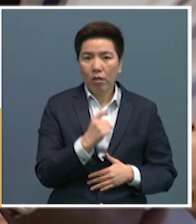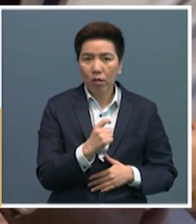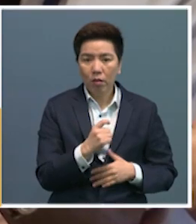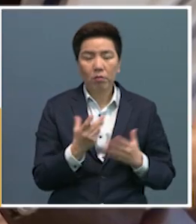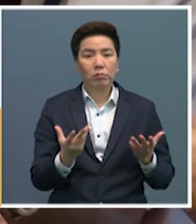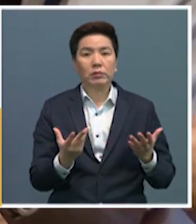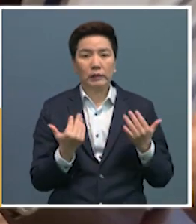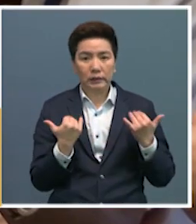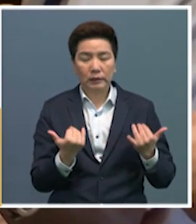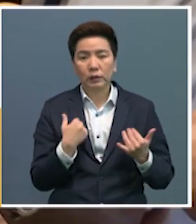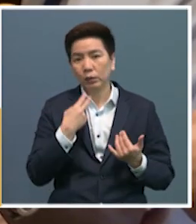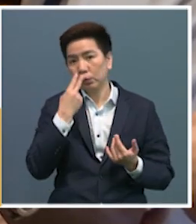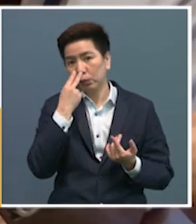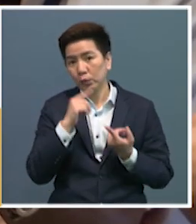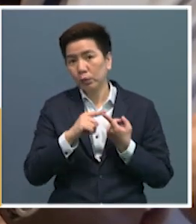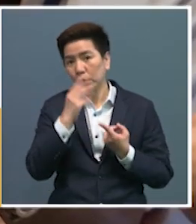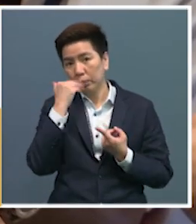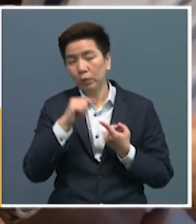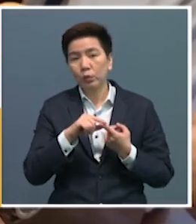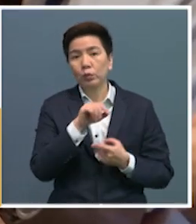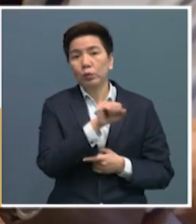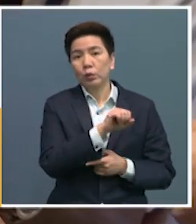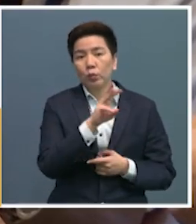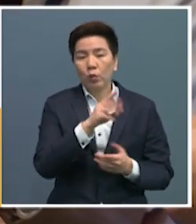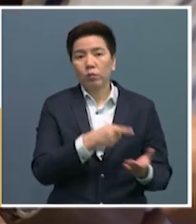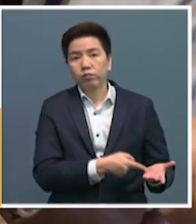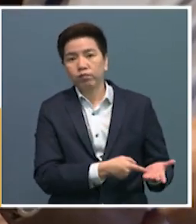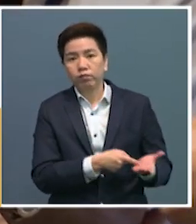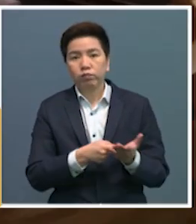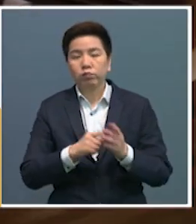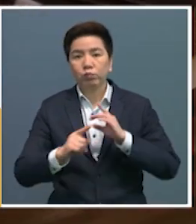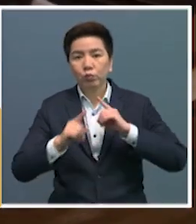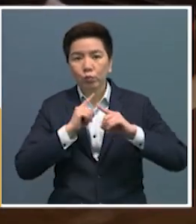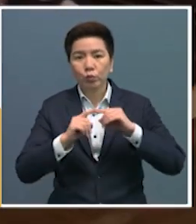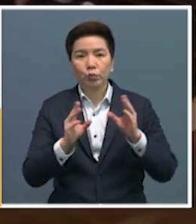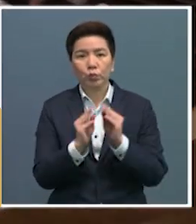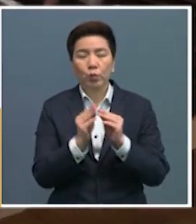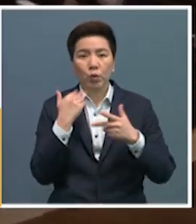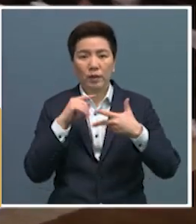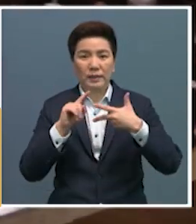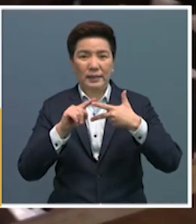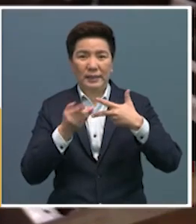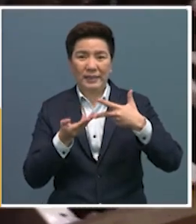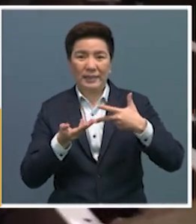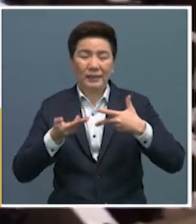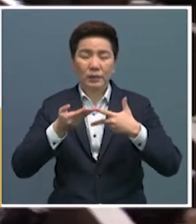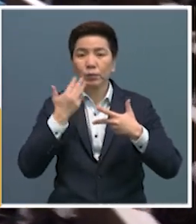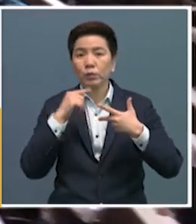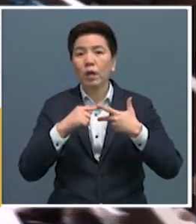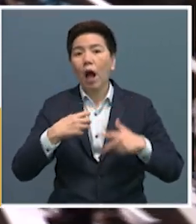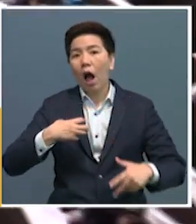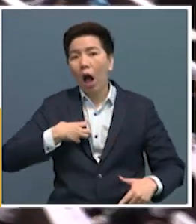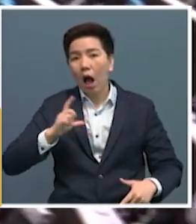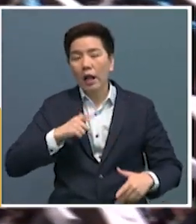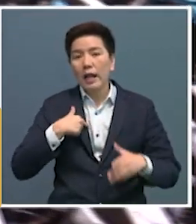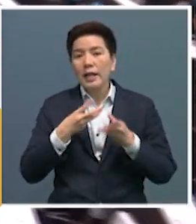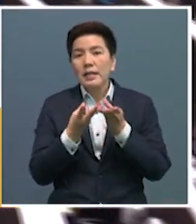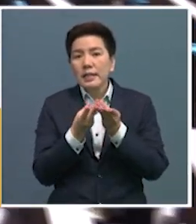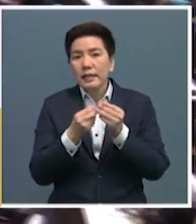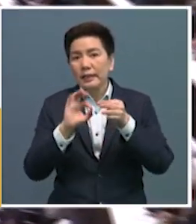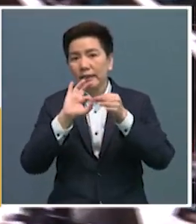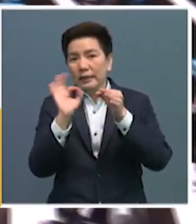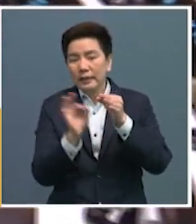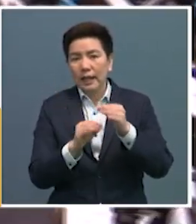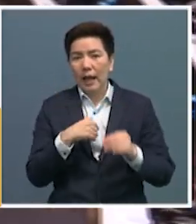รัฐธรรมนูญหรือเปล่าเพราะว่ามีเรื่องที่สวได้เขายกมาหารือการในการประชุมวันละสองที่ผ่านมาก็คือต้องการเติมเนื้อหา